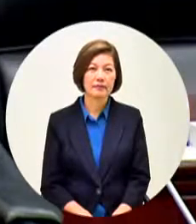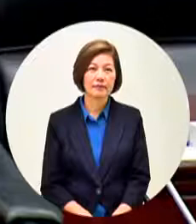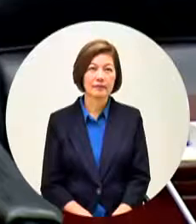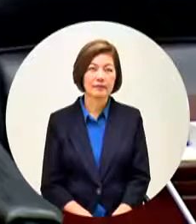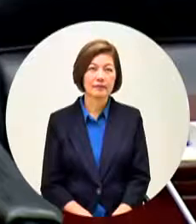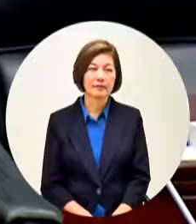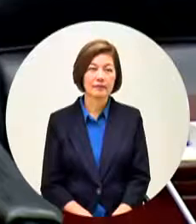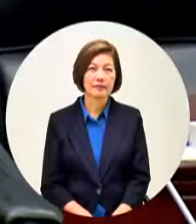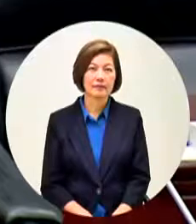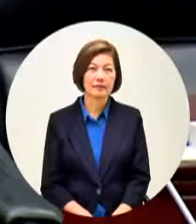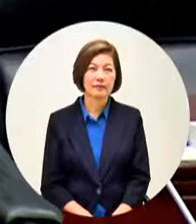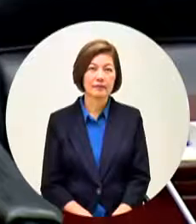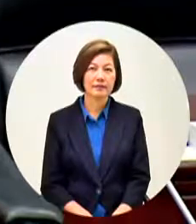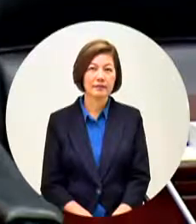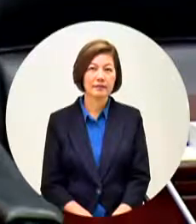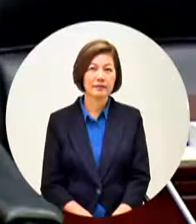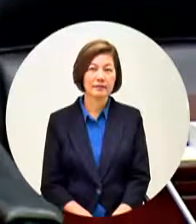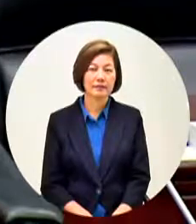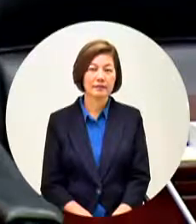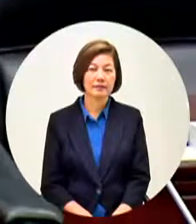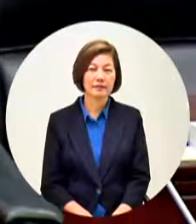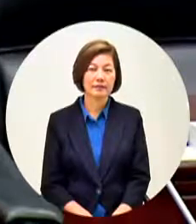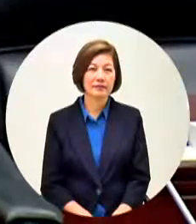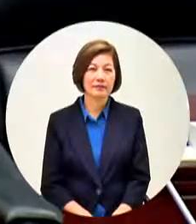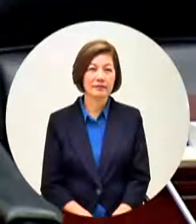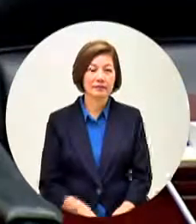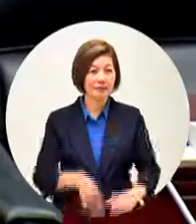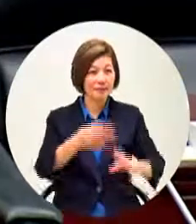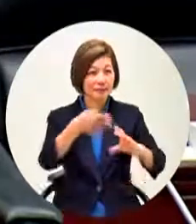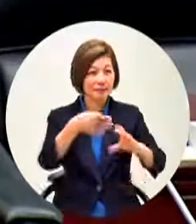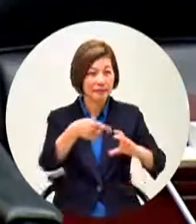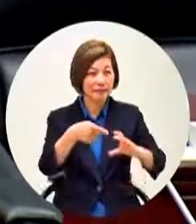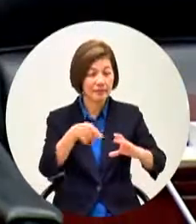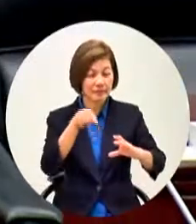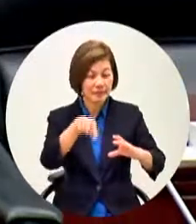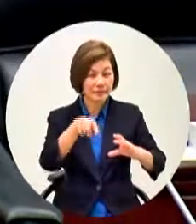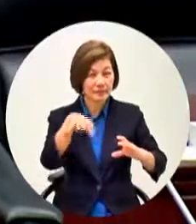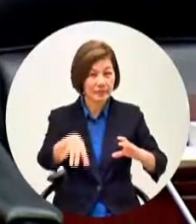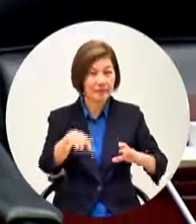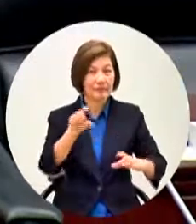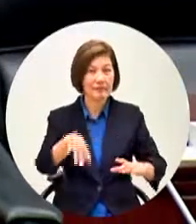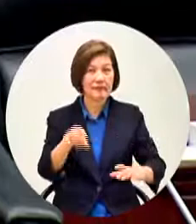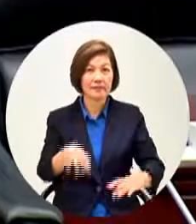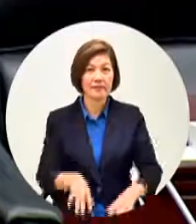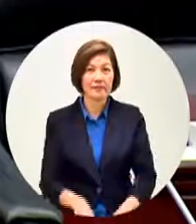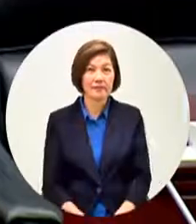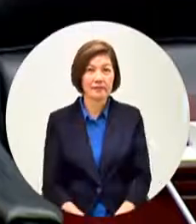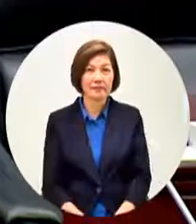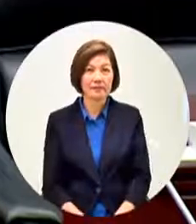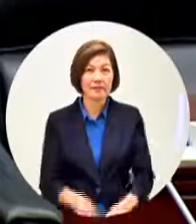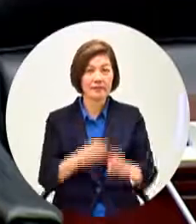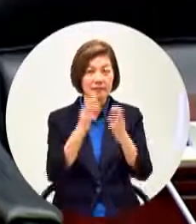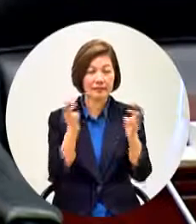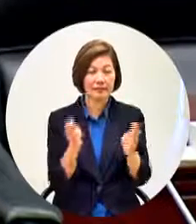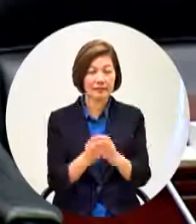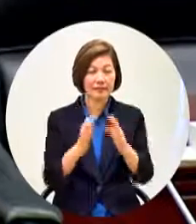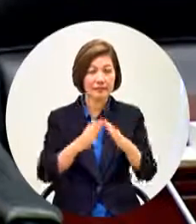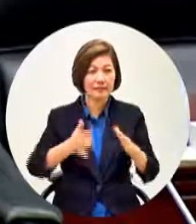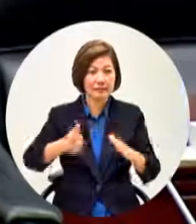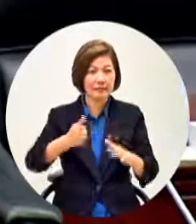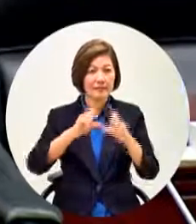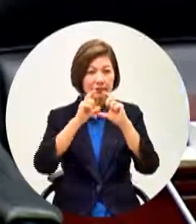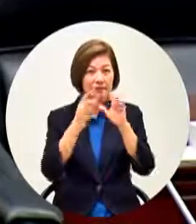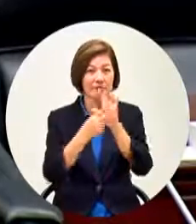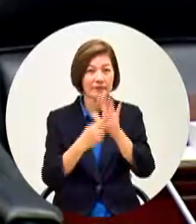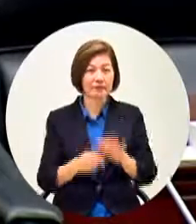院长，你敢知影这块片才是对？ 请杨代理市长答复。 好，谢谢主